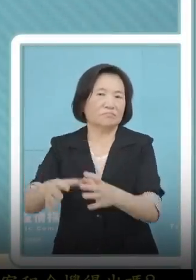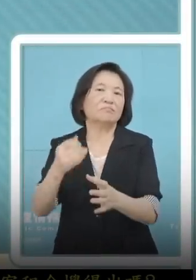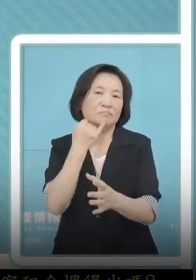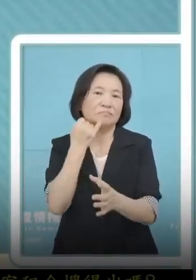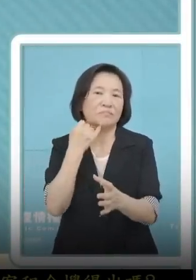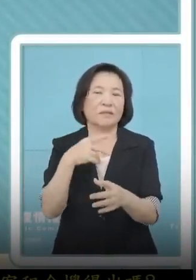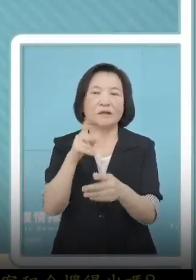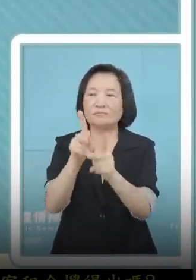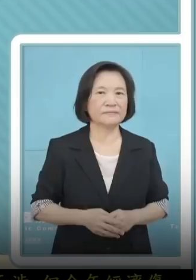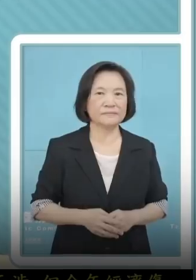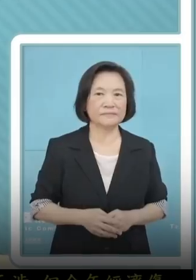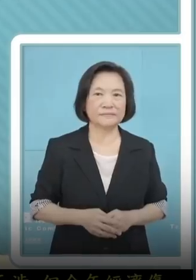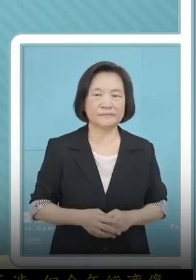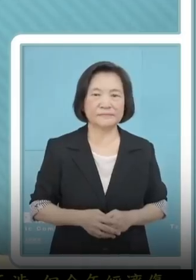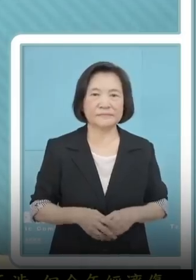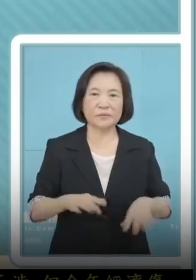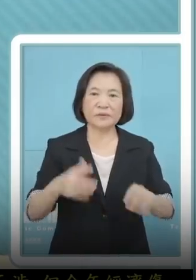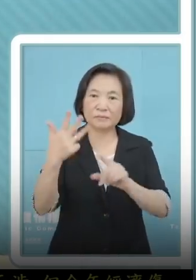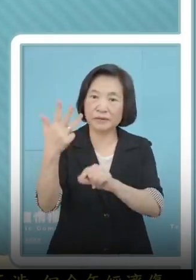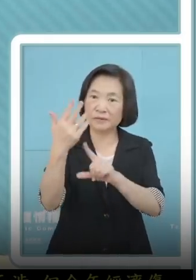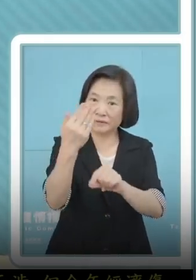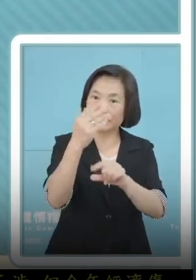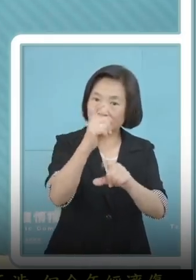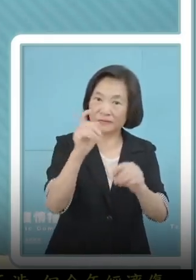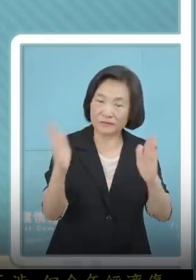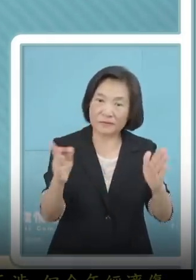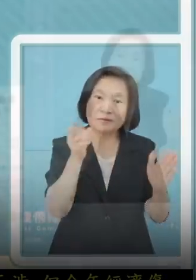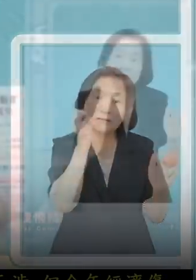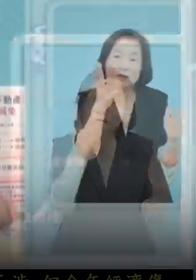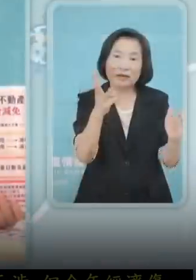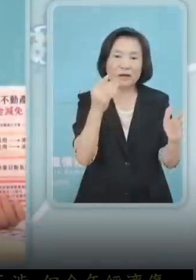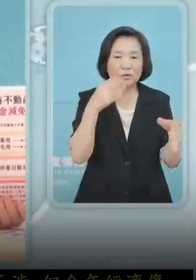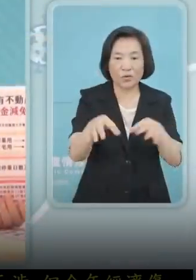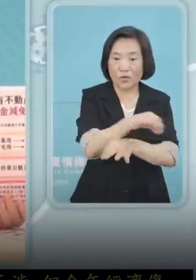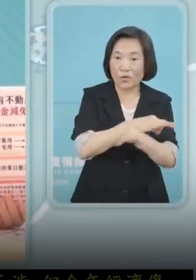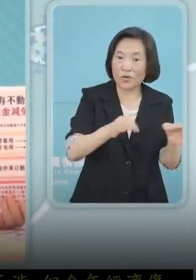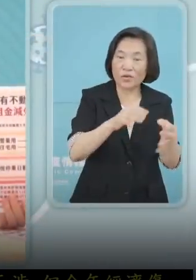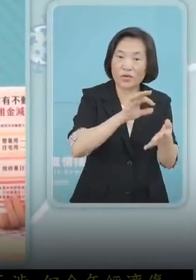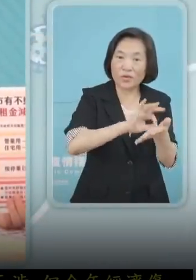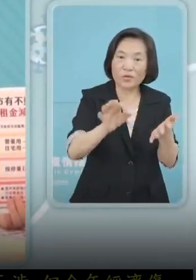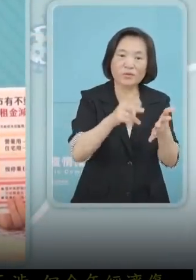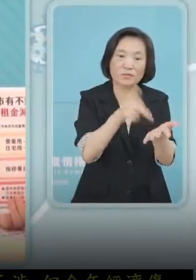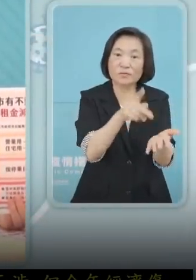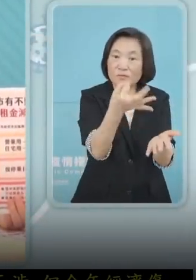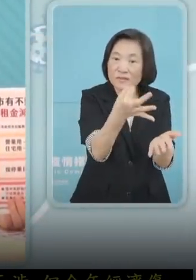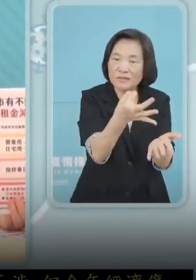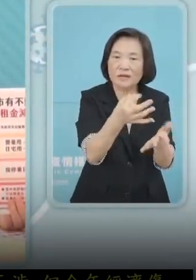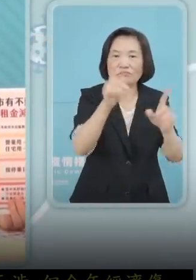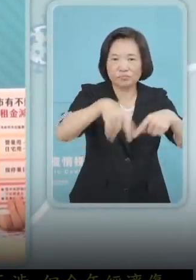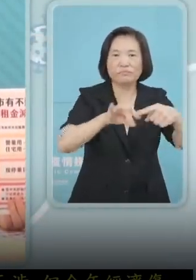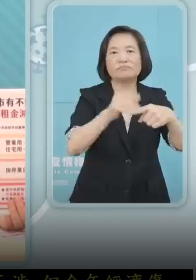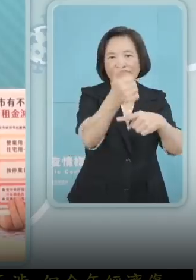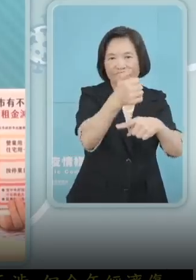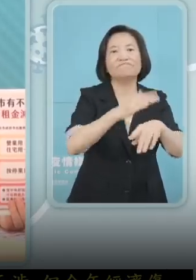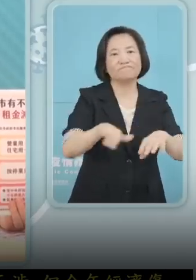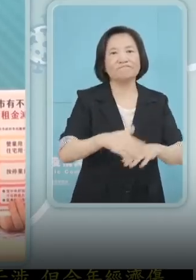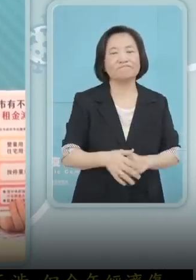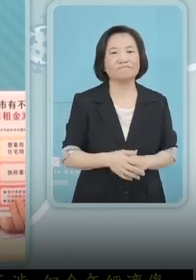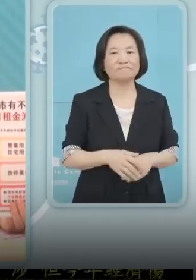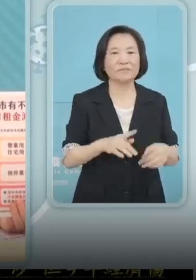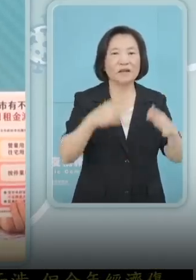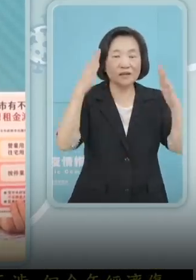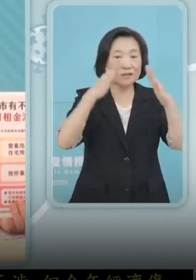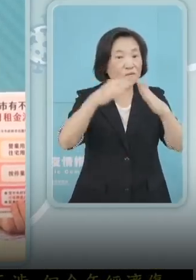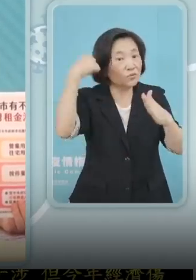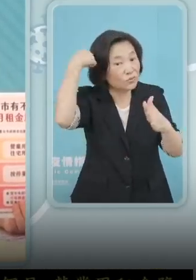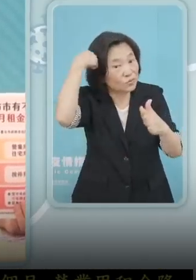馆的这种租金嘛，哈。我们在80-90哈，这三个月哈，营业用的这个租金哦，降50%。那住宅